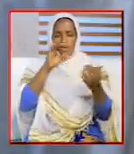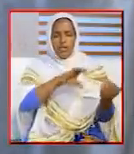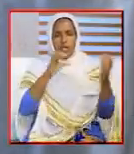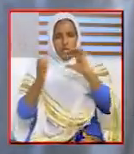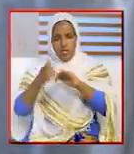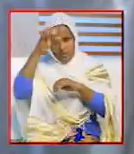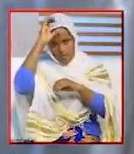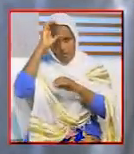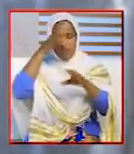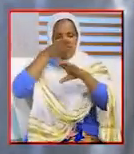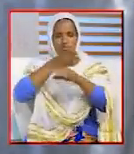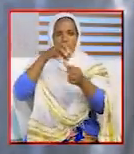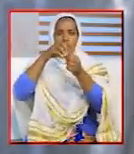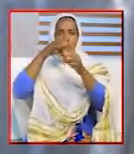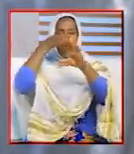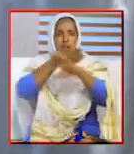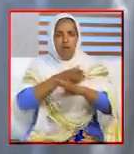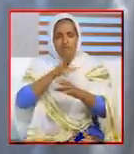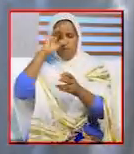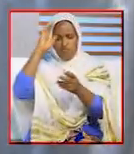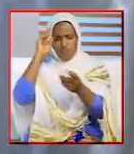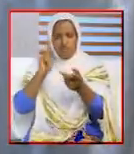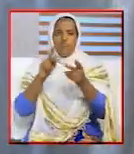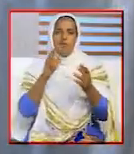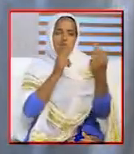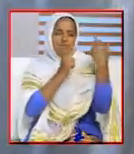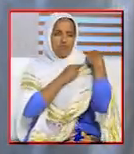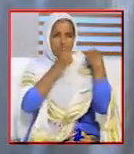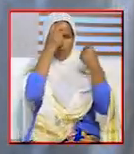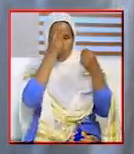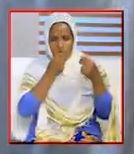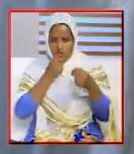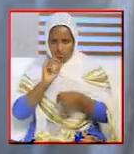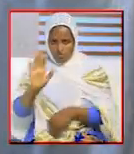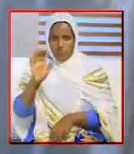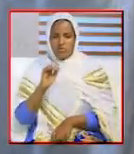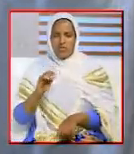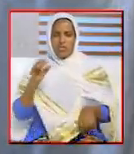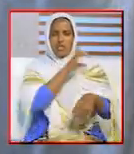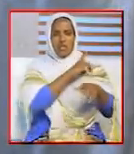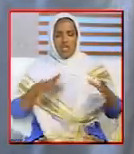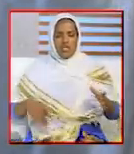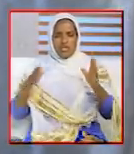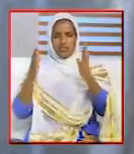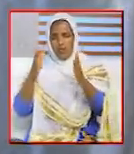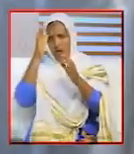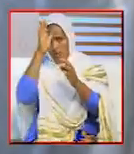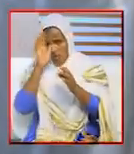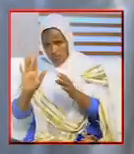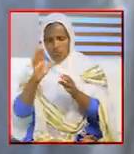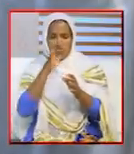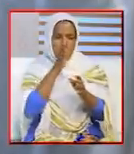ከጥምቀት በኋላ እንግዲህ የኢትዮጵያ ቤተክርስቲያን ፍጹም ኃላፊነቱን ለወላጆች፣ ለክርስትና አባቶች